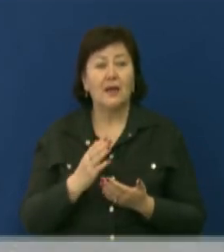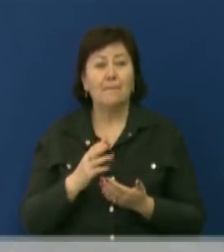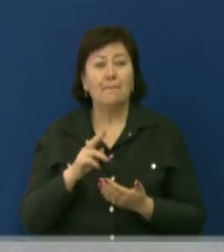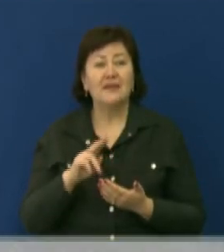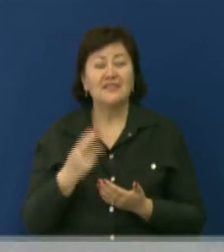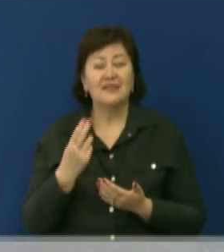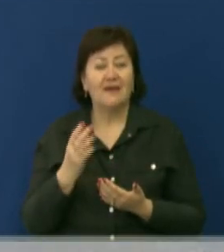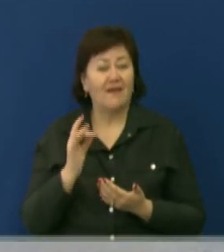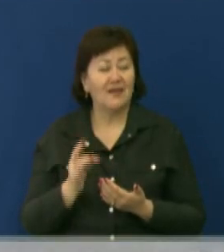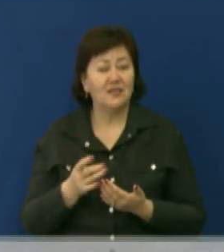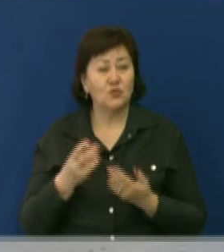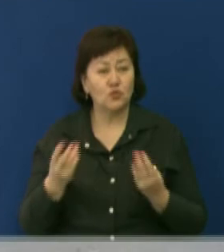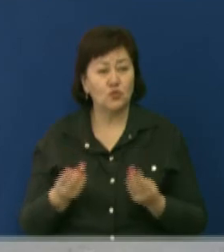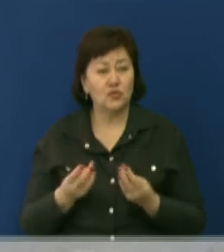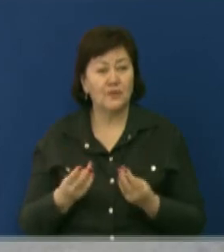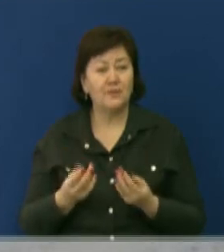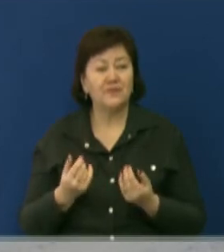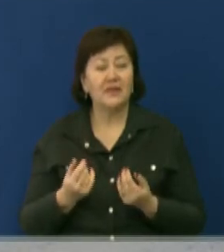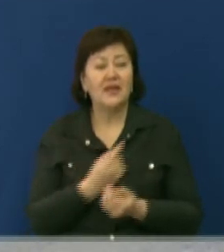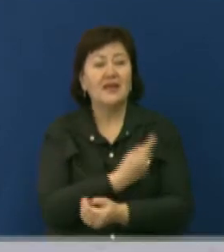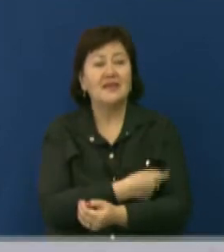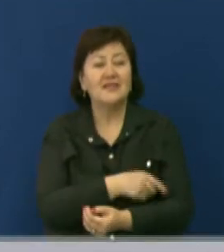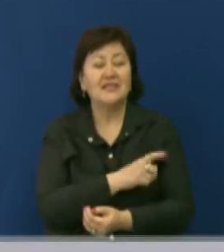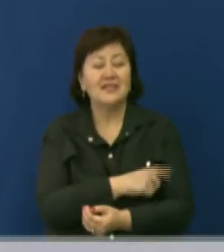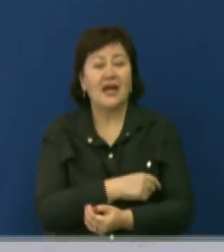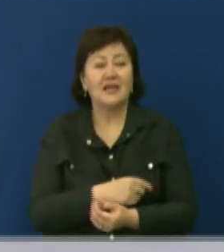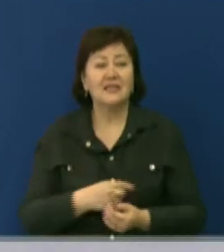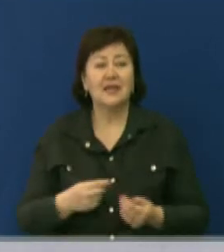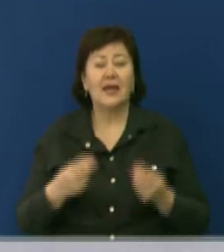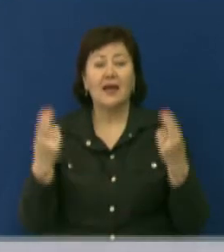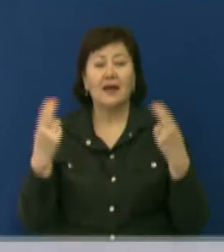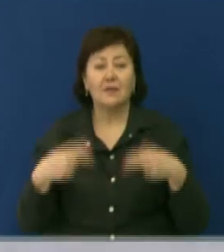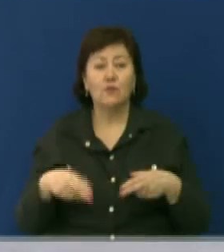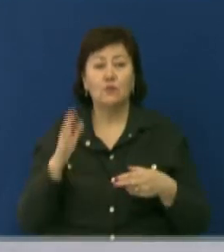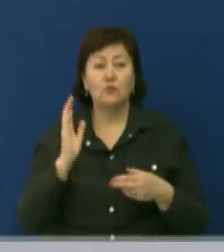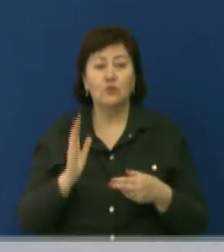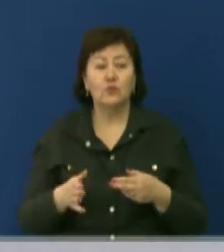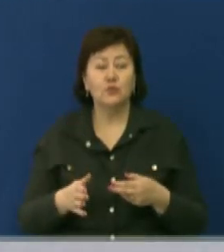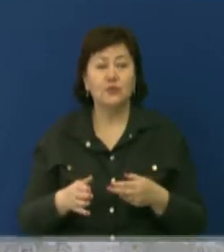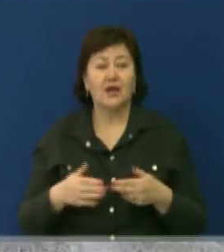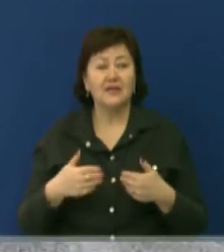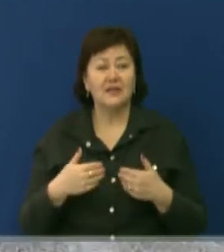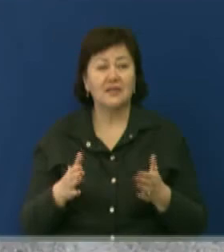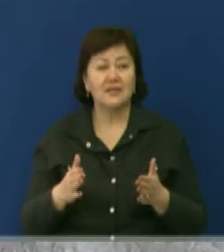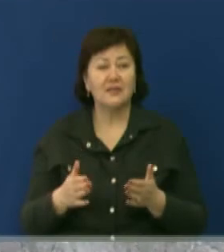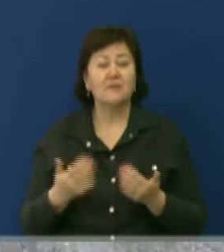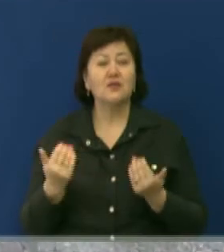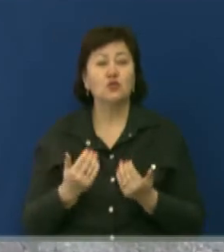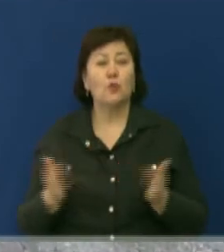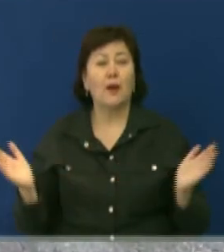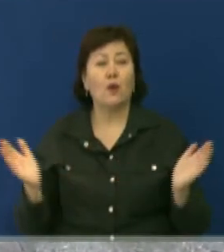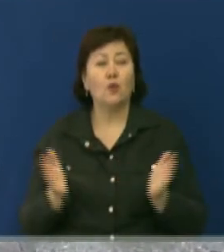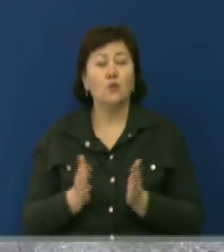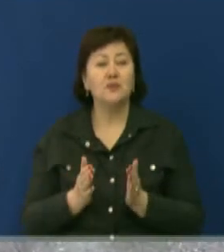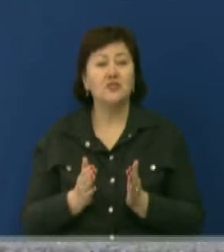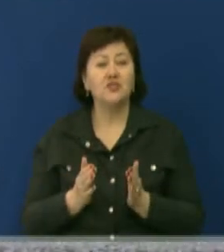Шығыс Қазақстан облысының шығу жолдарында санитарлық бекеттер орнатылады. Коронавирустық инфекцияның таралуы қаупы барынша азайту үшін